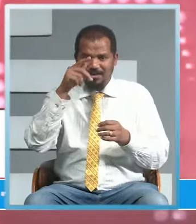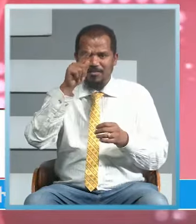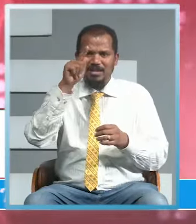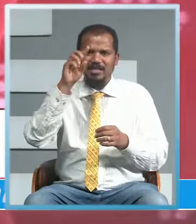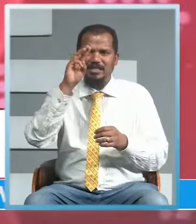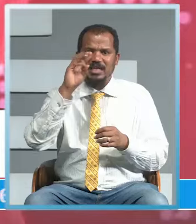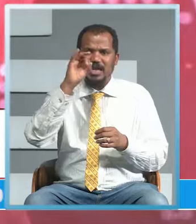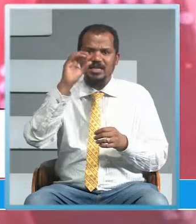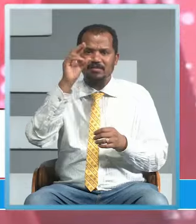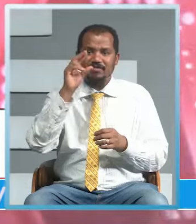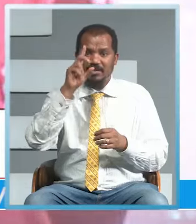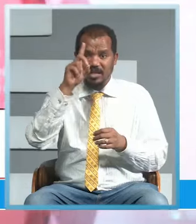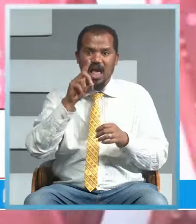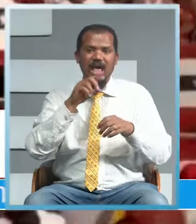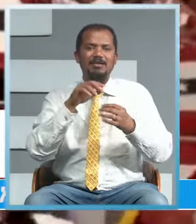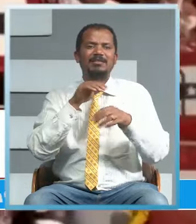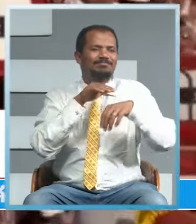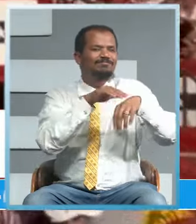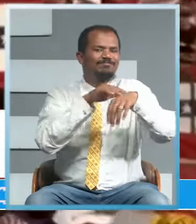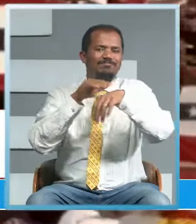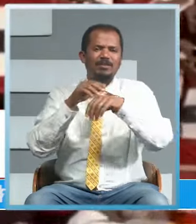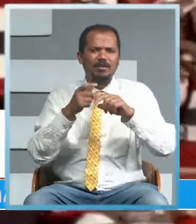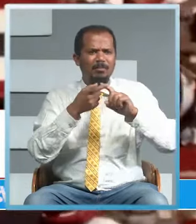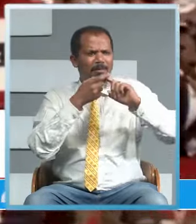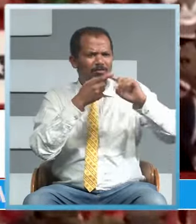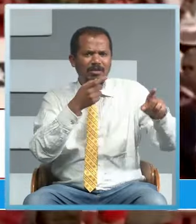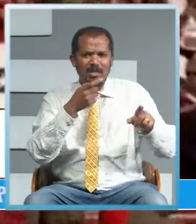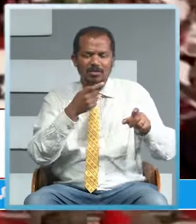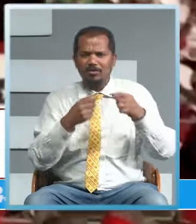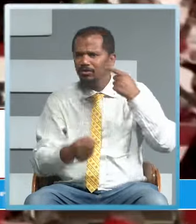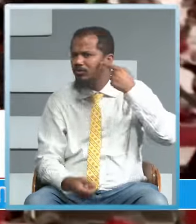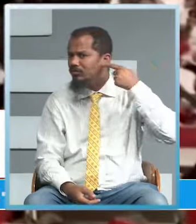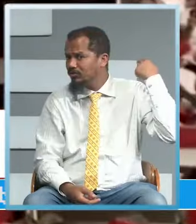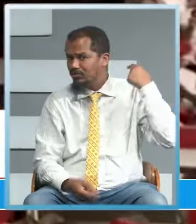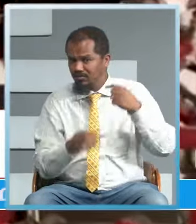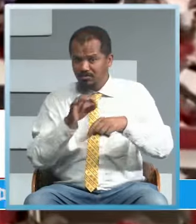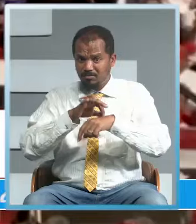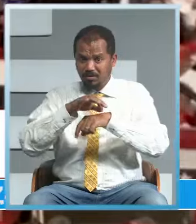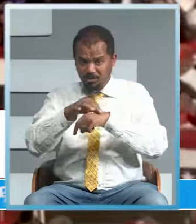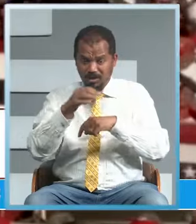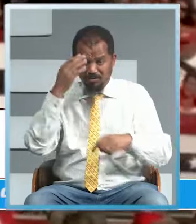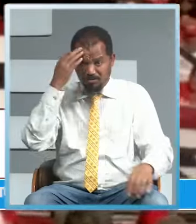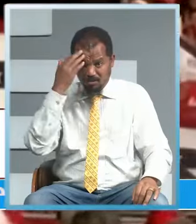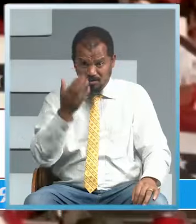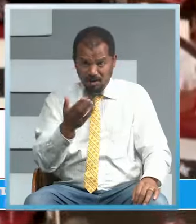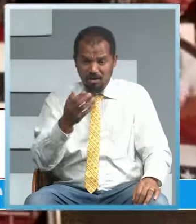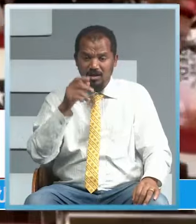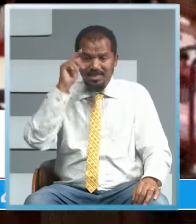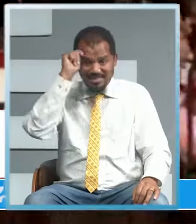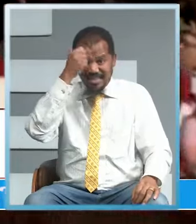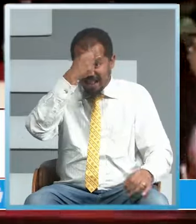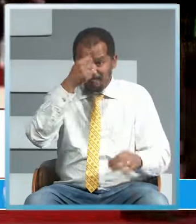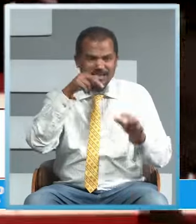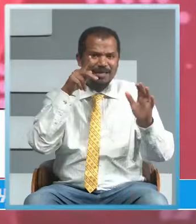ትራምፕ በፔንሲልቫኒያ የምርጫ ቅስቀሳ ላይ ያሉ በተተኮሰባቸው ጥይት ጆሮአቸው ላይ መቁሰላቸው